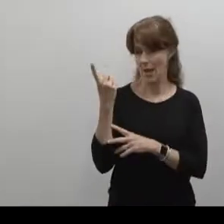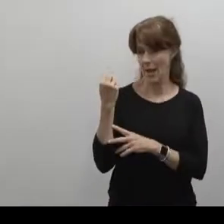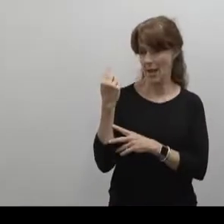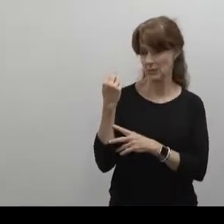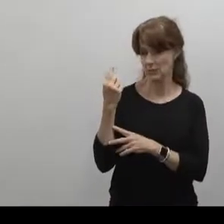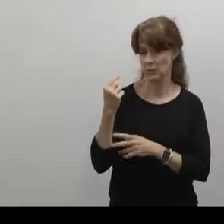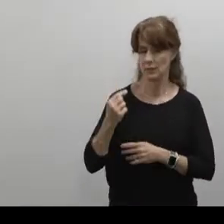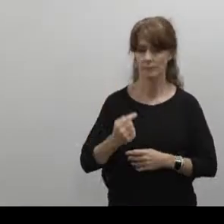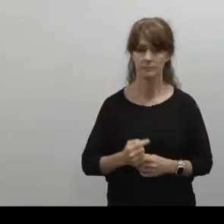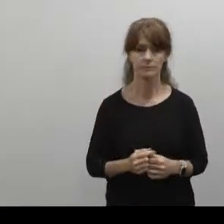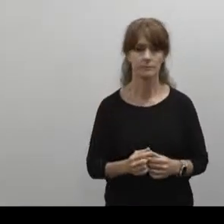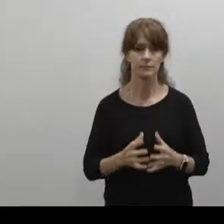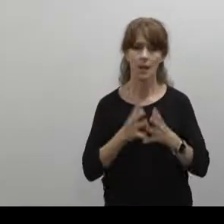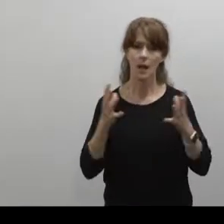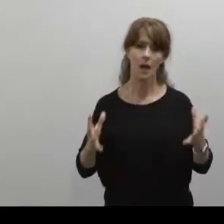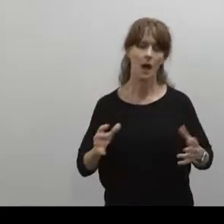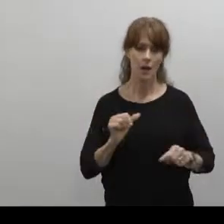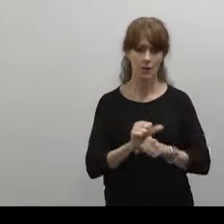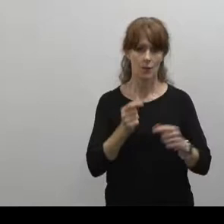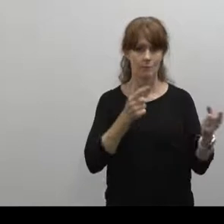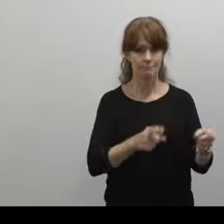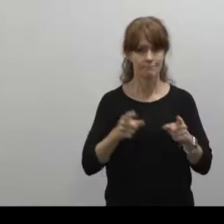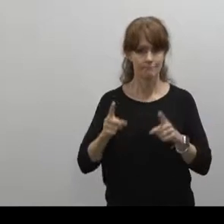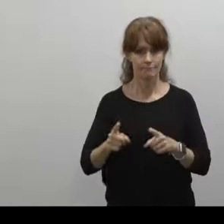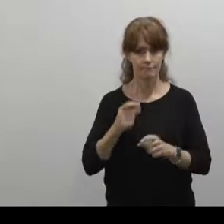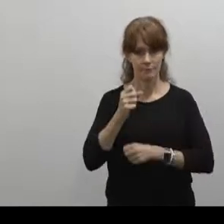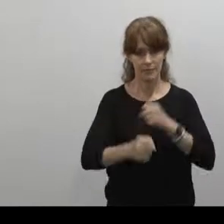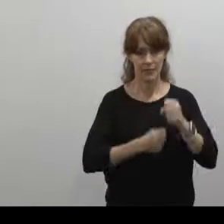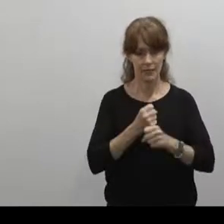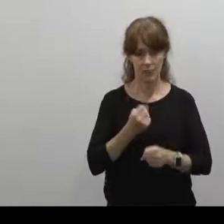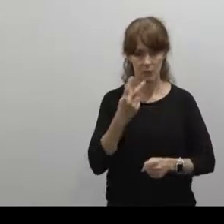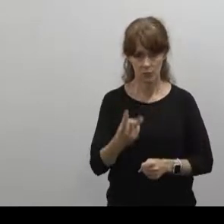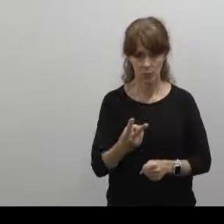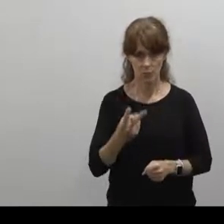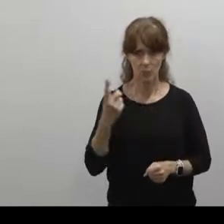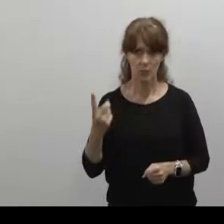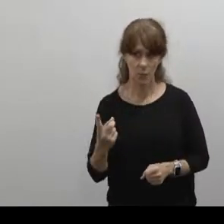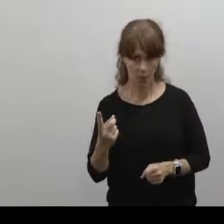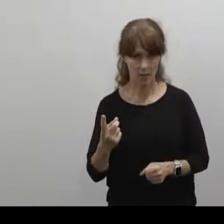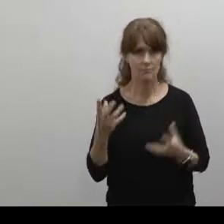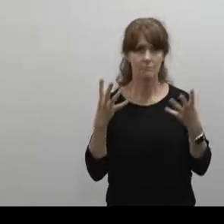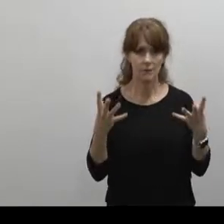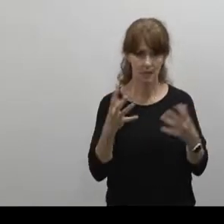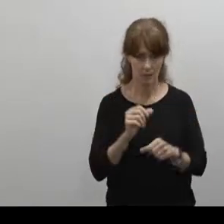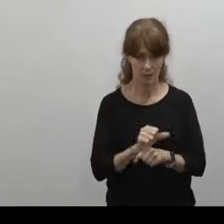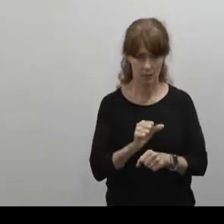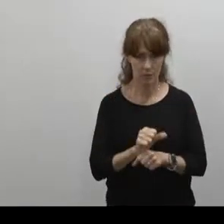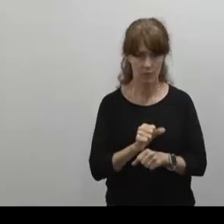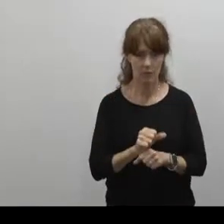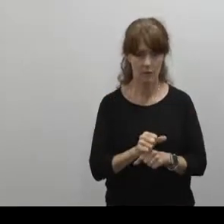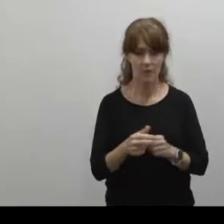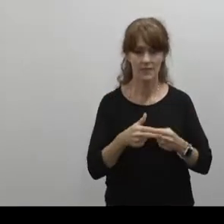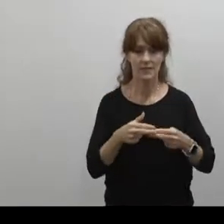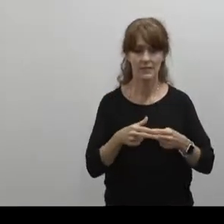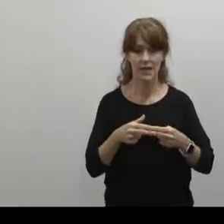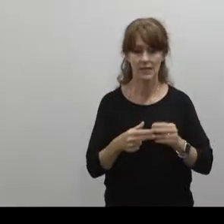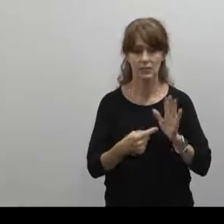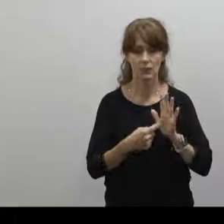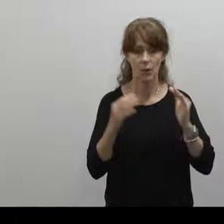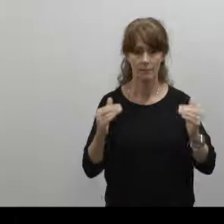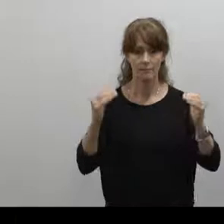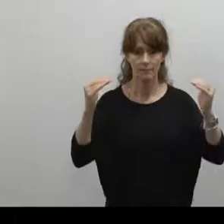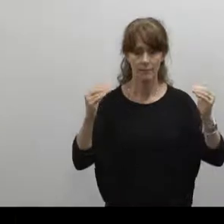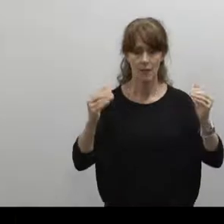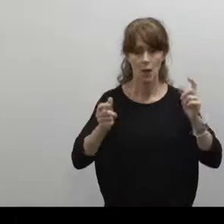nơi pi dương pi đất mưa âm pi chnam cả long phật mỏng nè cứ tha vì miền